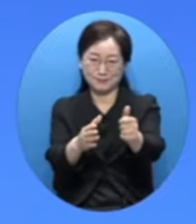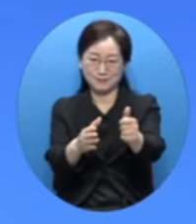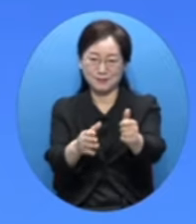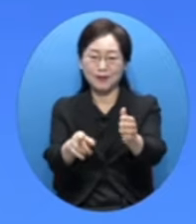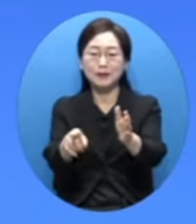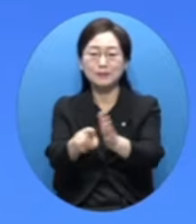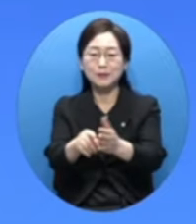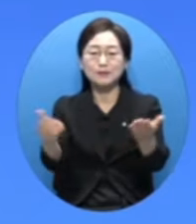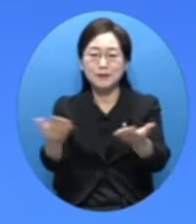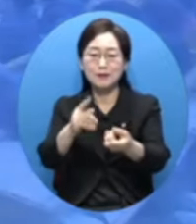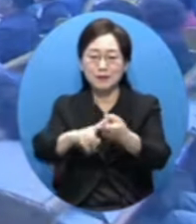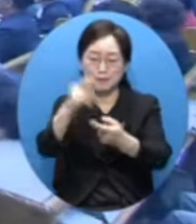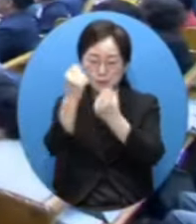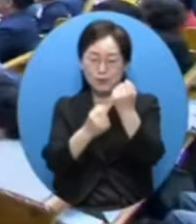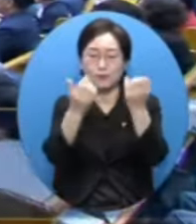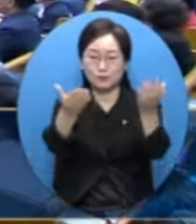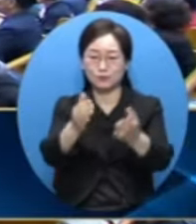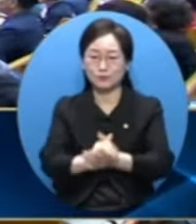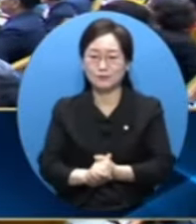믿음의 역사에 대해서 설명을 하십니다.